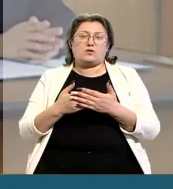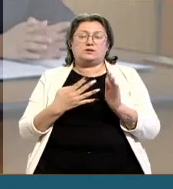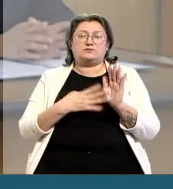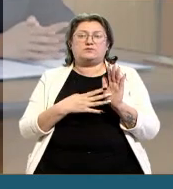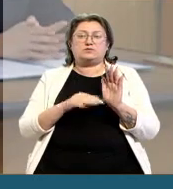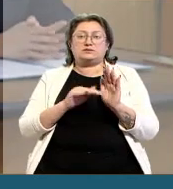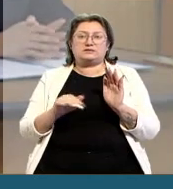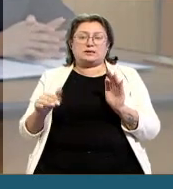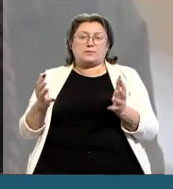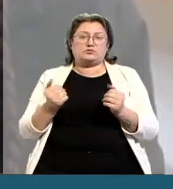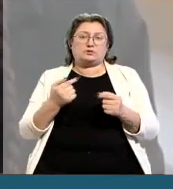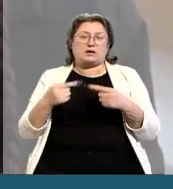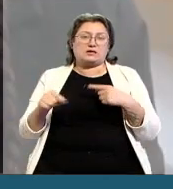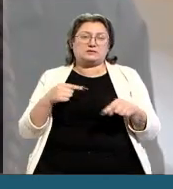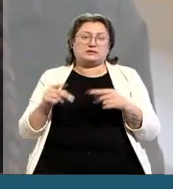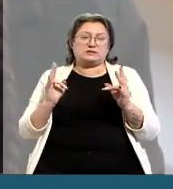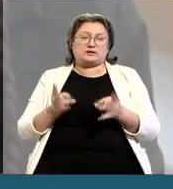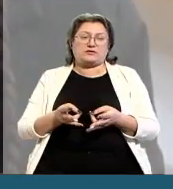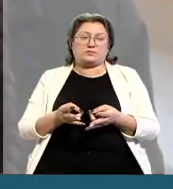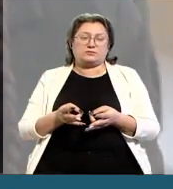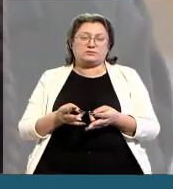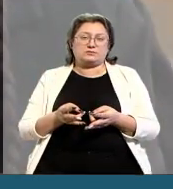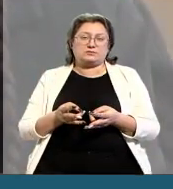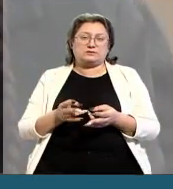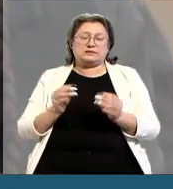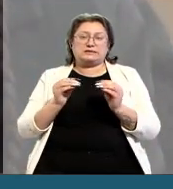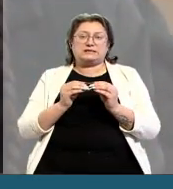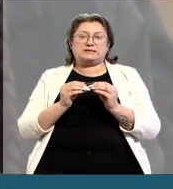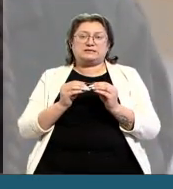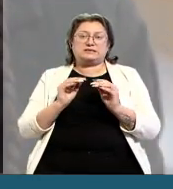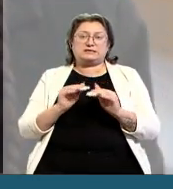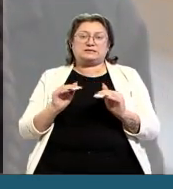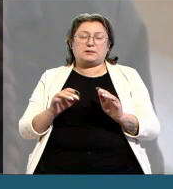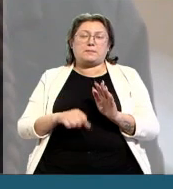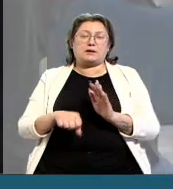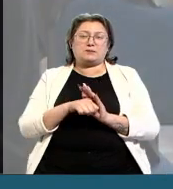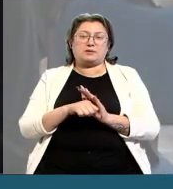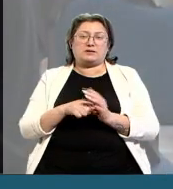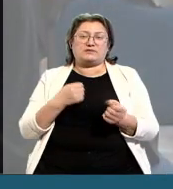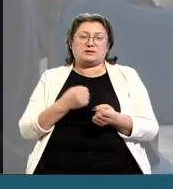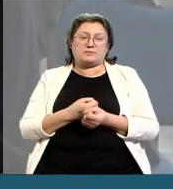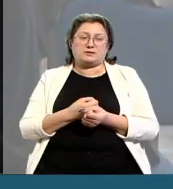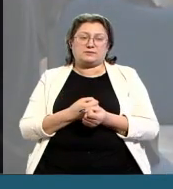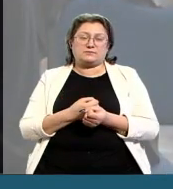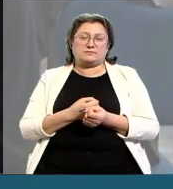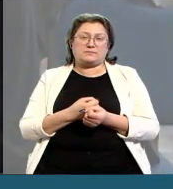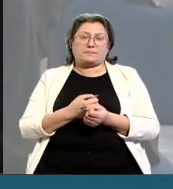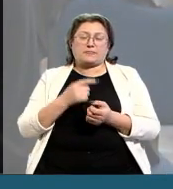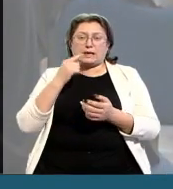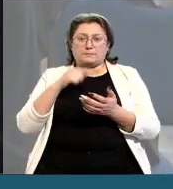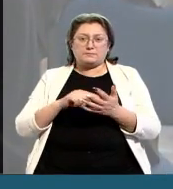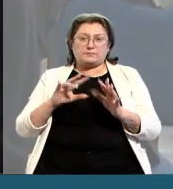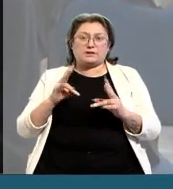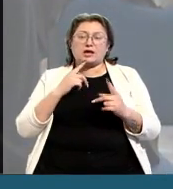10 жасөспірім абайсызда болатын жол көлік оқиғасынан мерт болған. Оның бірден бір себебі балалардың жол қозғалысы кезінде сақтық